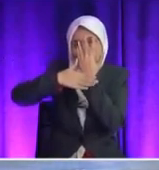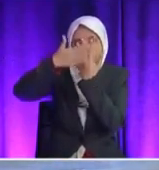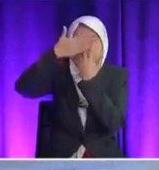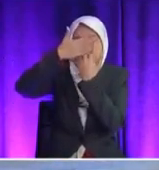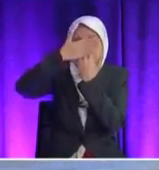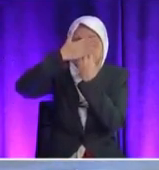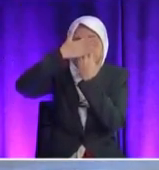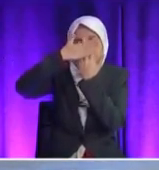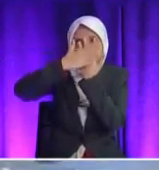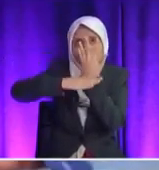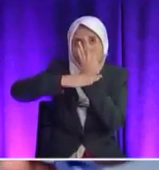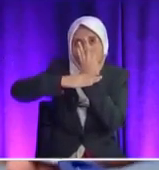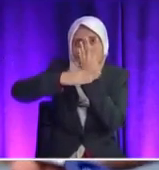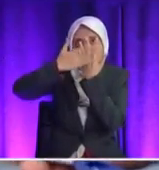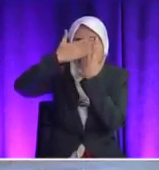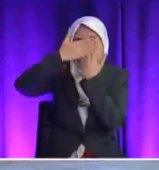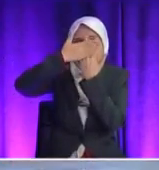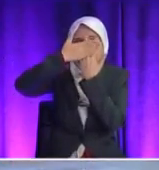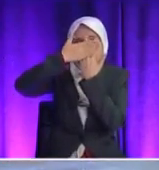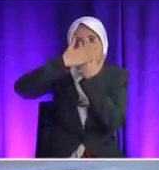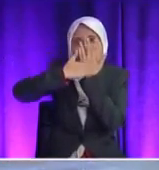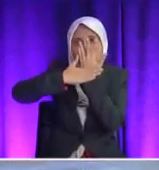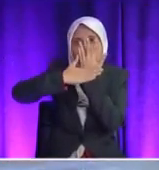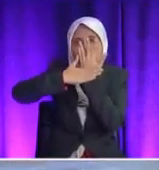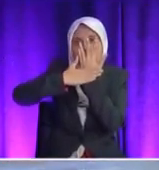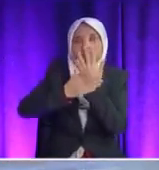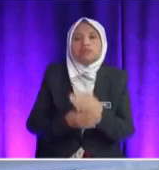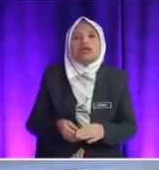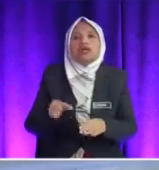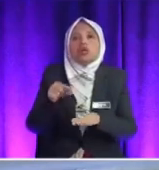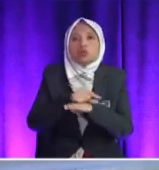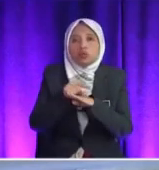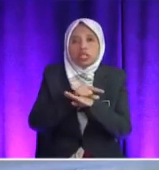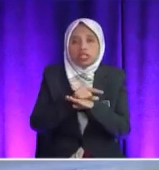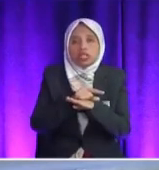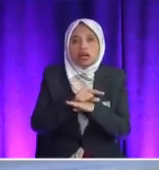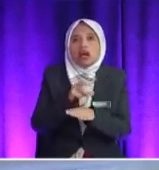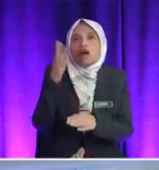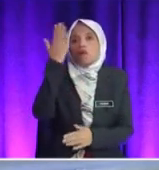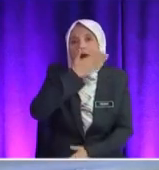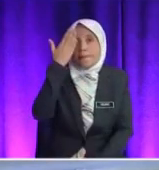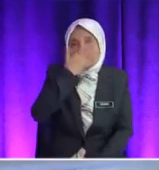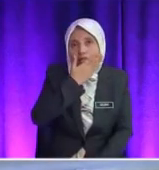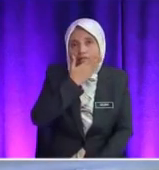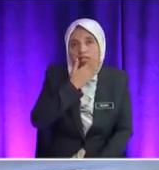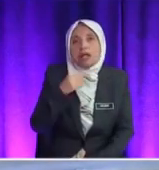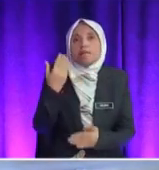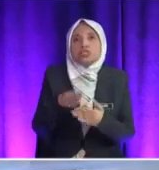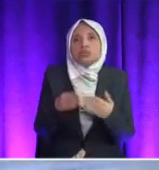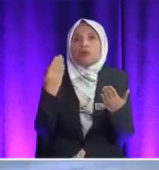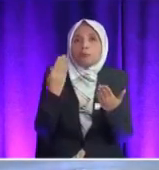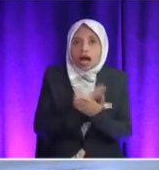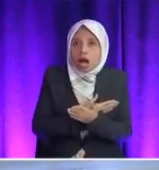ah jadi kita udah keringkan sedikit guna bye mudah dan lebih mudah jadi kita hanya pakai kain